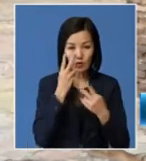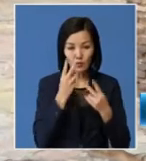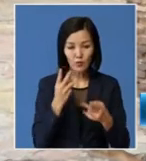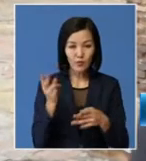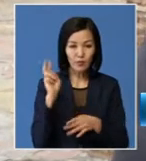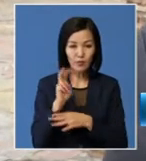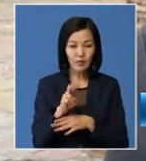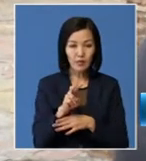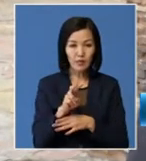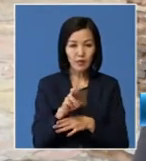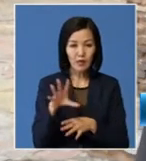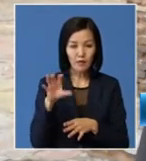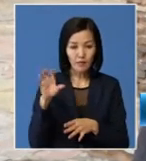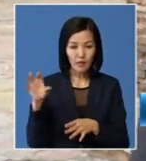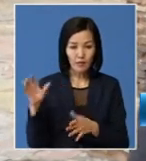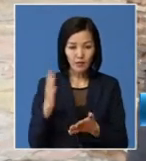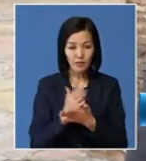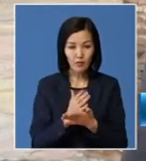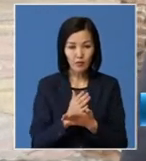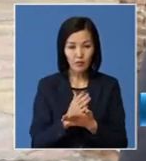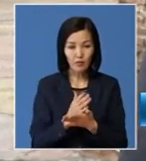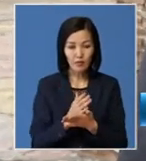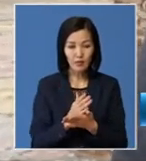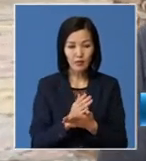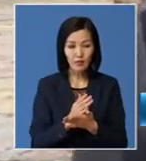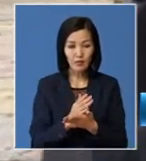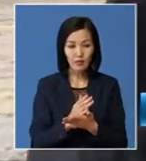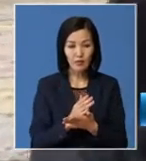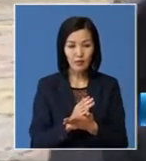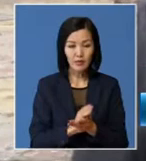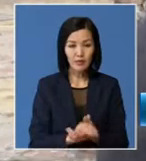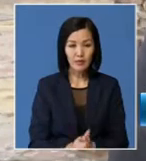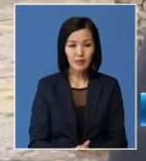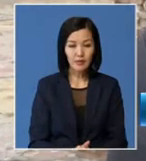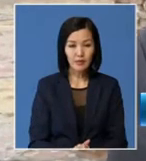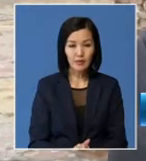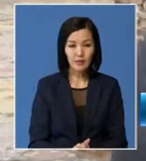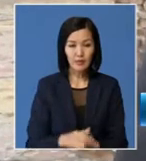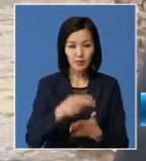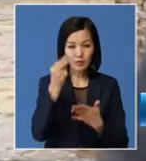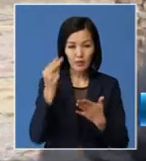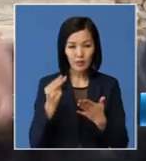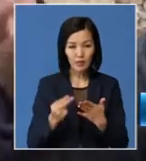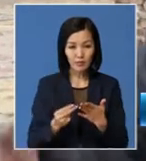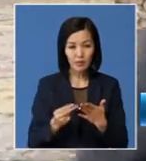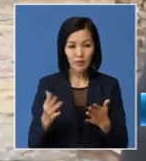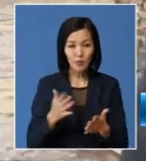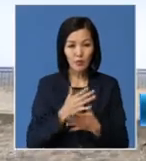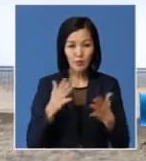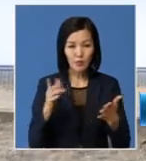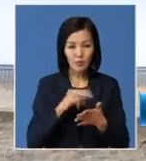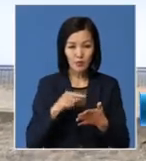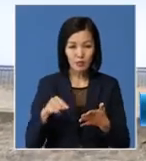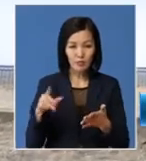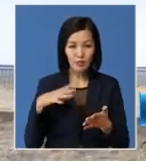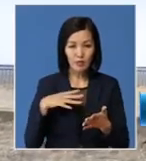қозының суреті, баянның суреті, екі апайдың суреті, соң қодардың суреті. Сол суретті салып үлкен еңбек жазып кеттім.